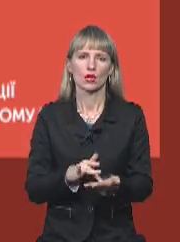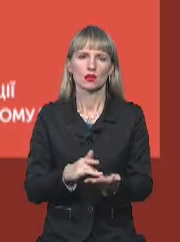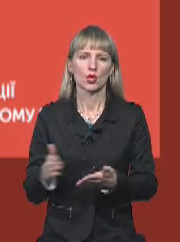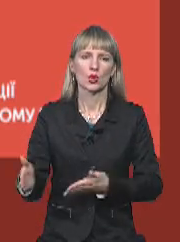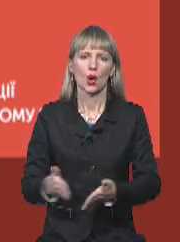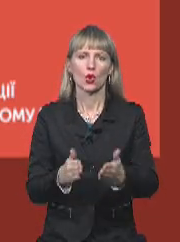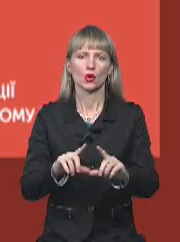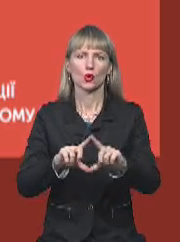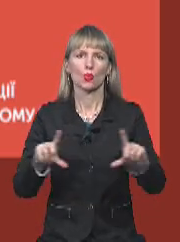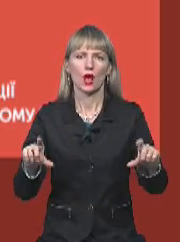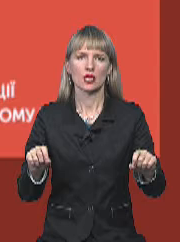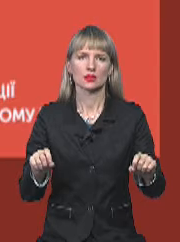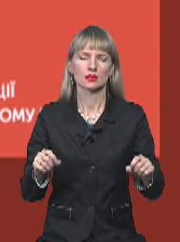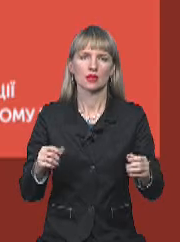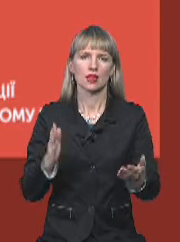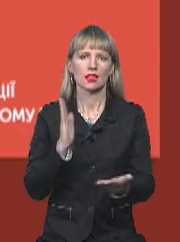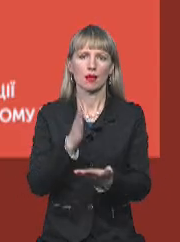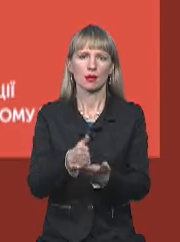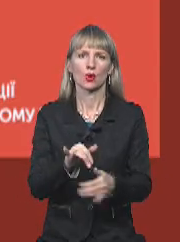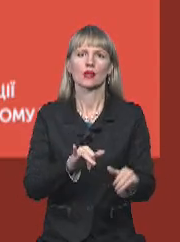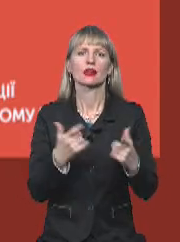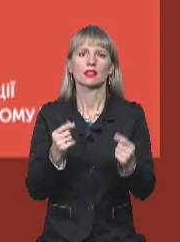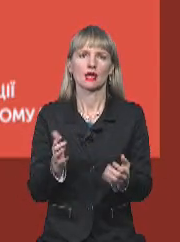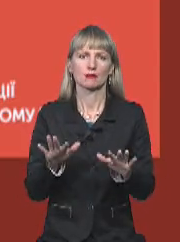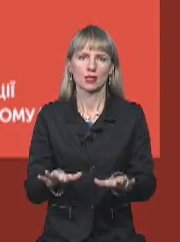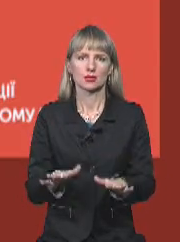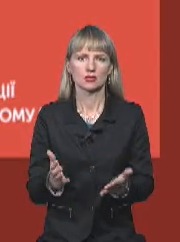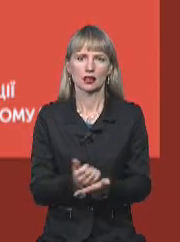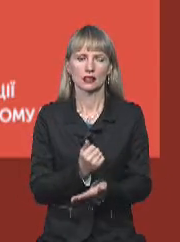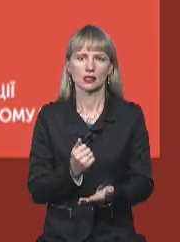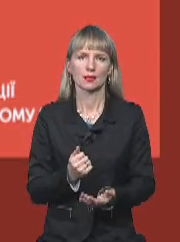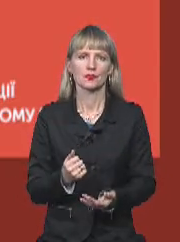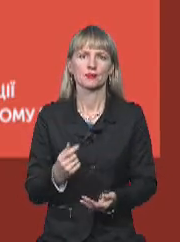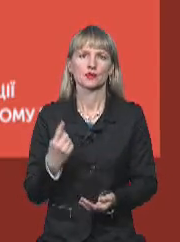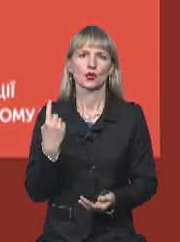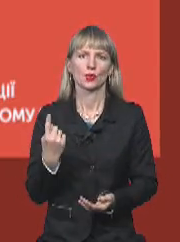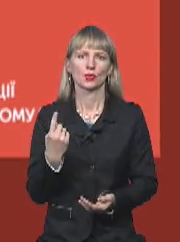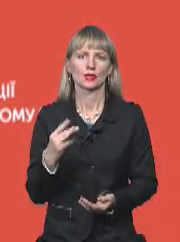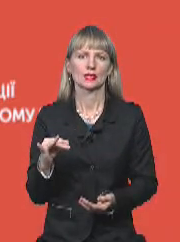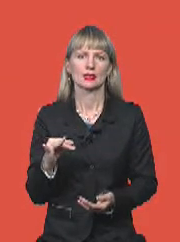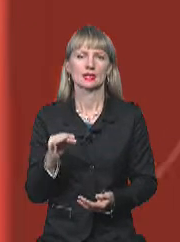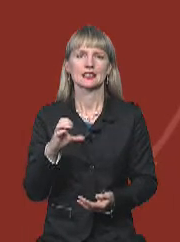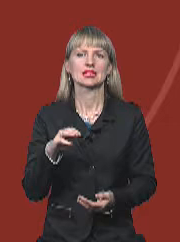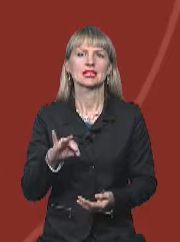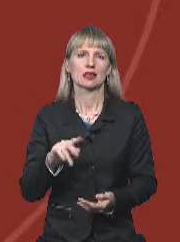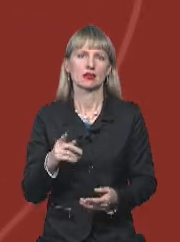того, щоб там було це все, ну, скажімо так, в один стиль